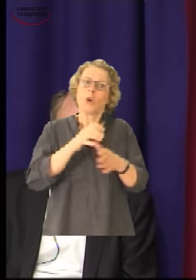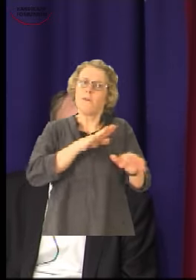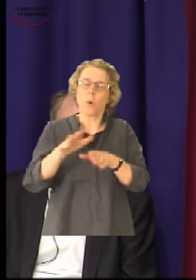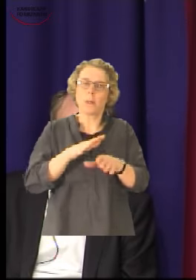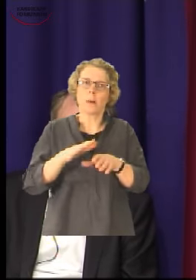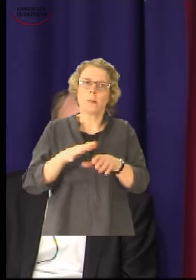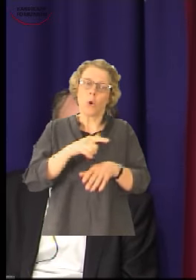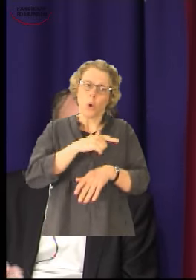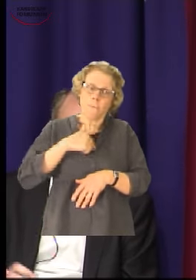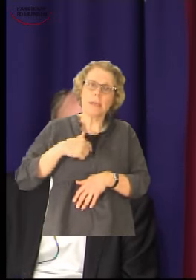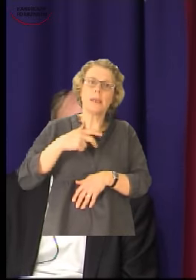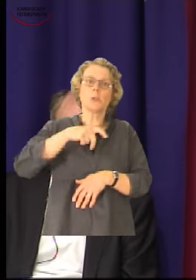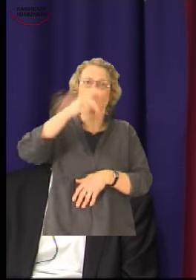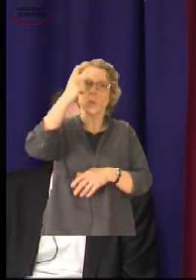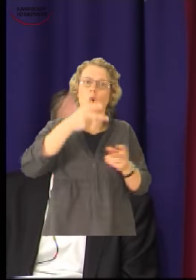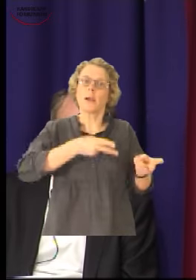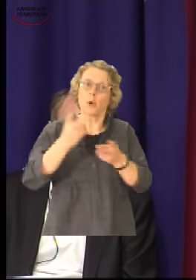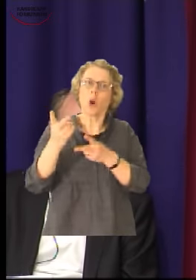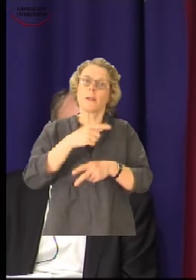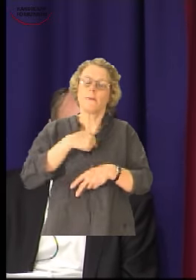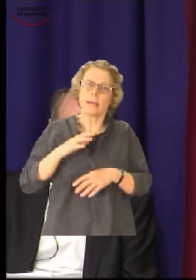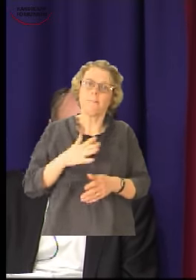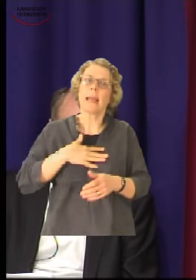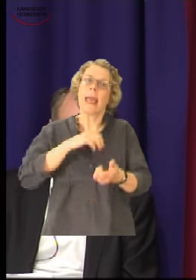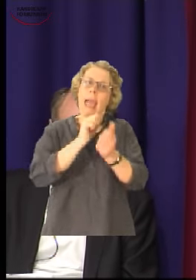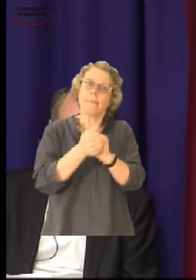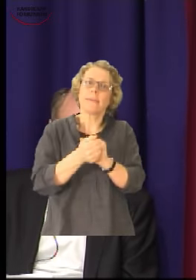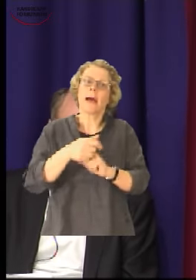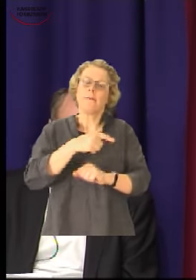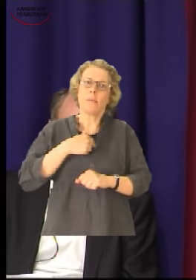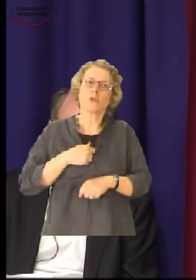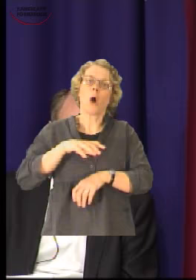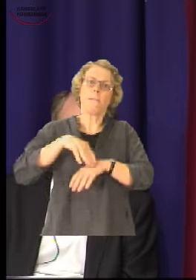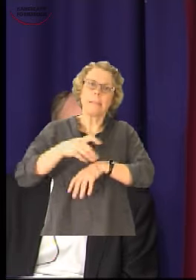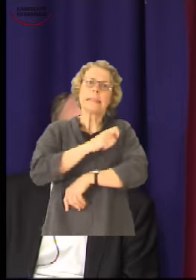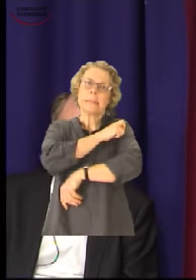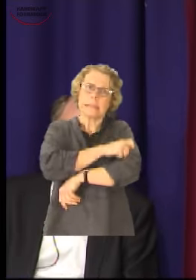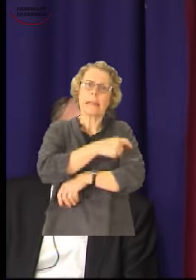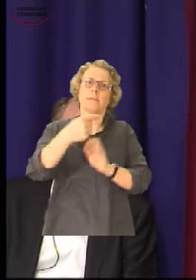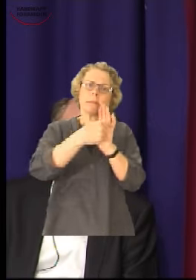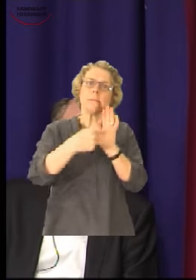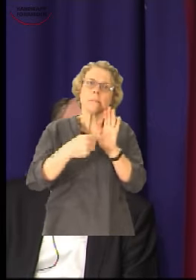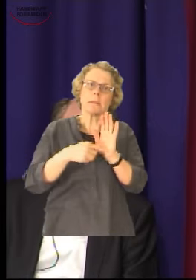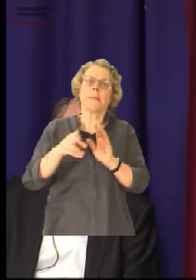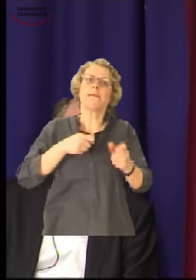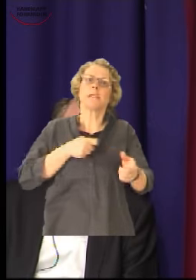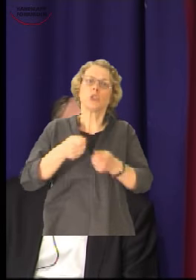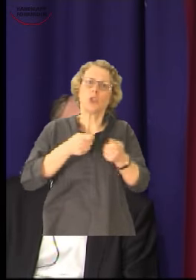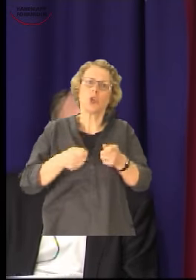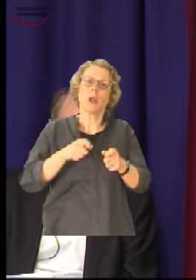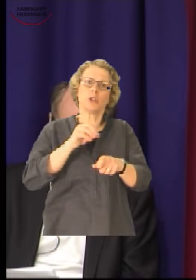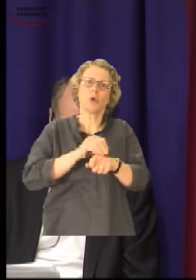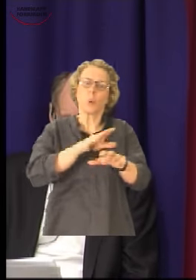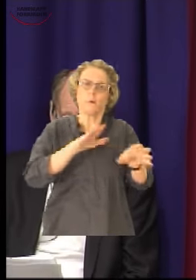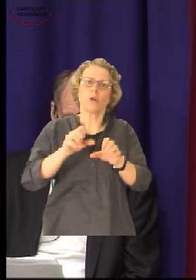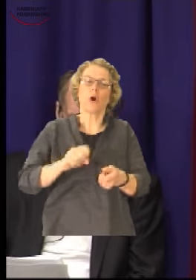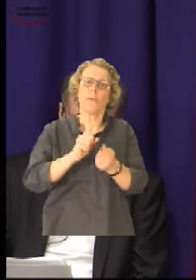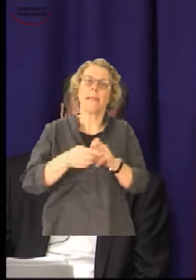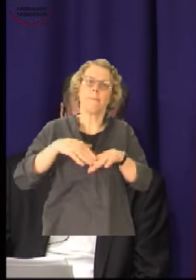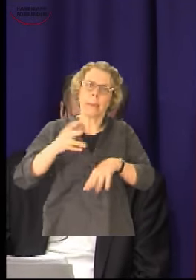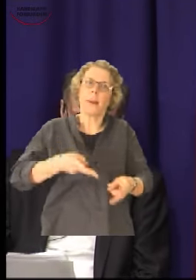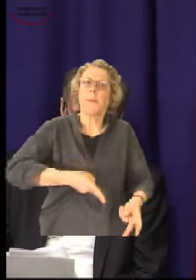har tänkt om. Vi måste ha skarpare nypor när det gäller att styra sjukvården så den blir mer jämlik nationellt, men